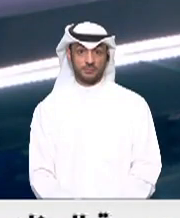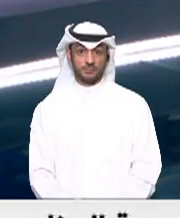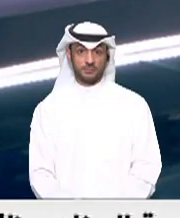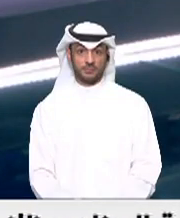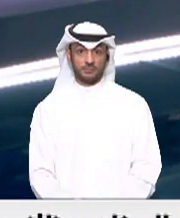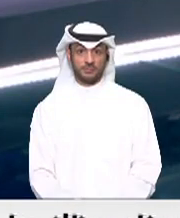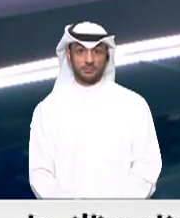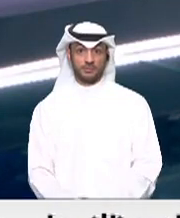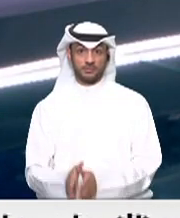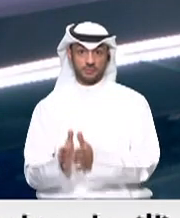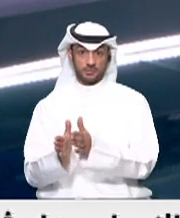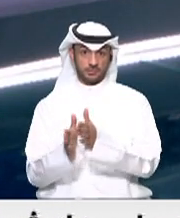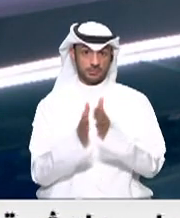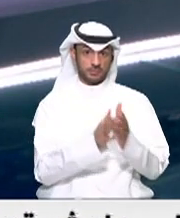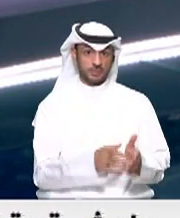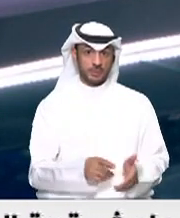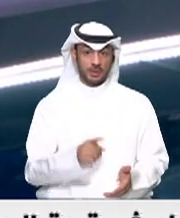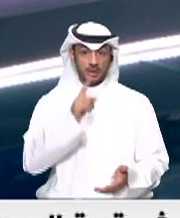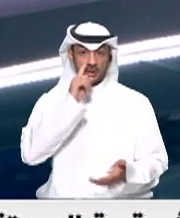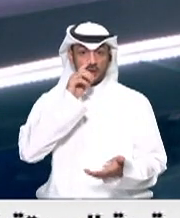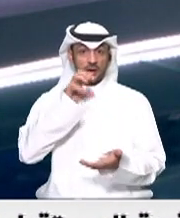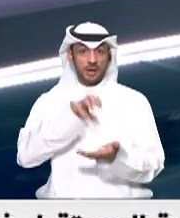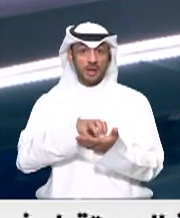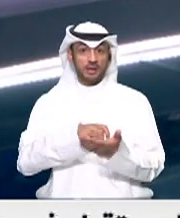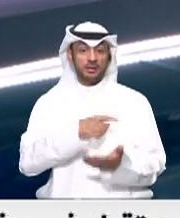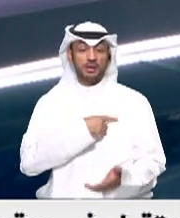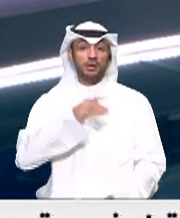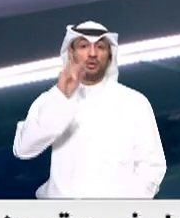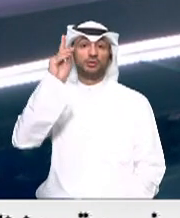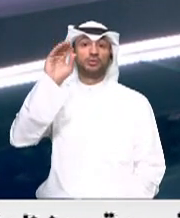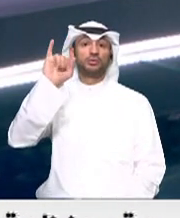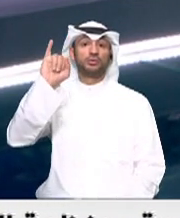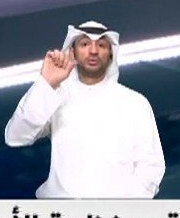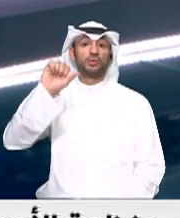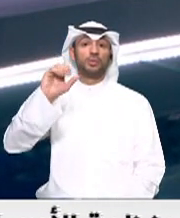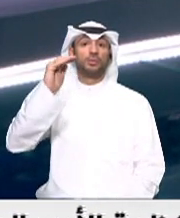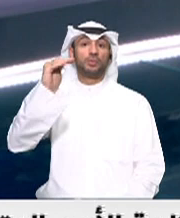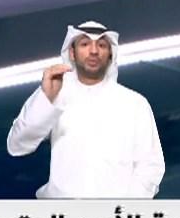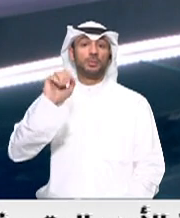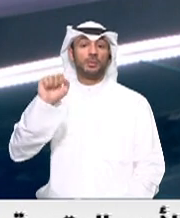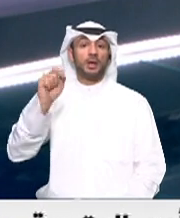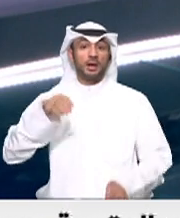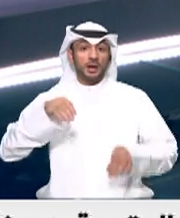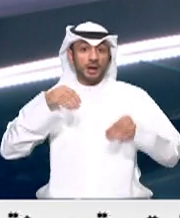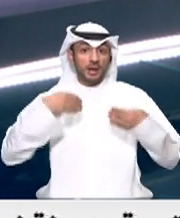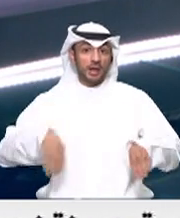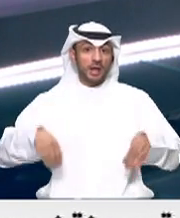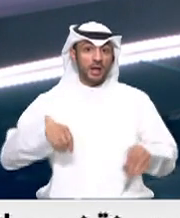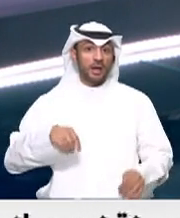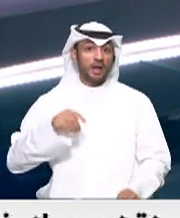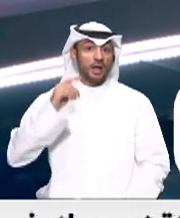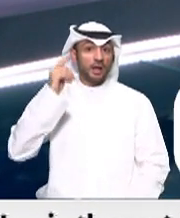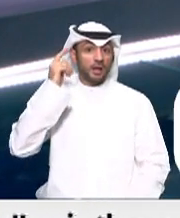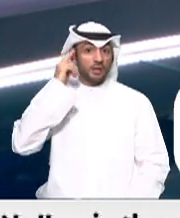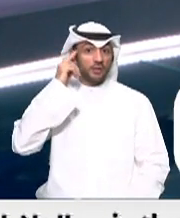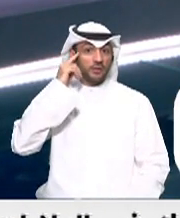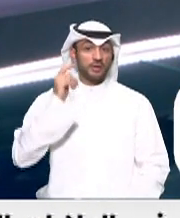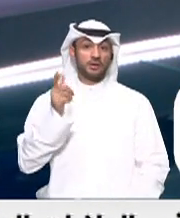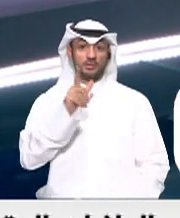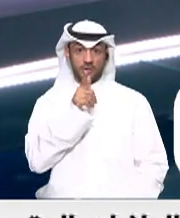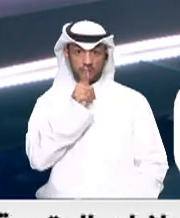تمكن لاعب نادي الطموح الرياضي للاعاقات الذهنيه من التالق في بطوله لابوليس وحصد ثماني